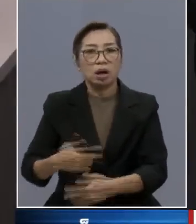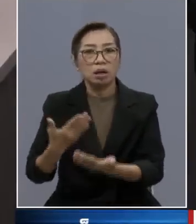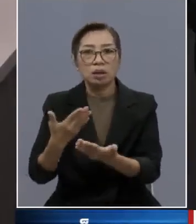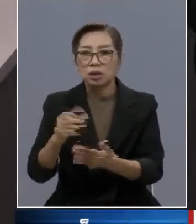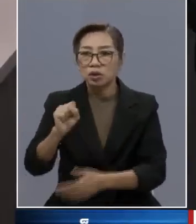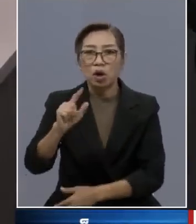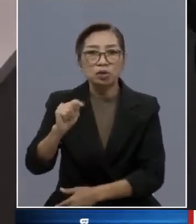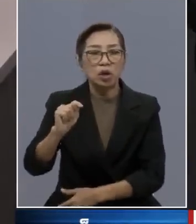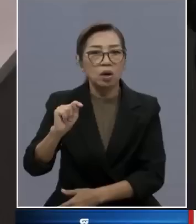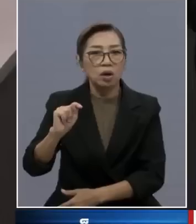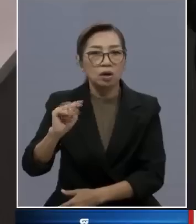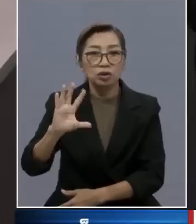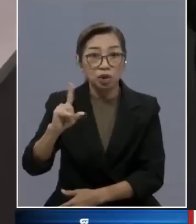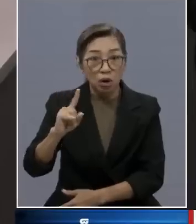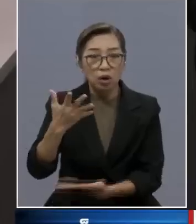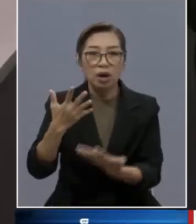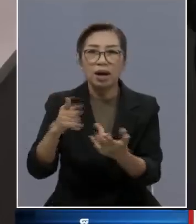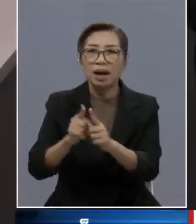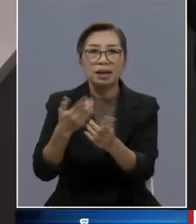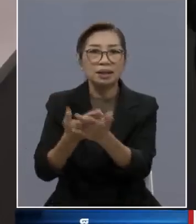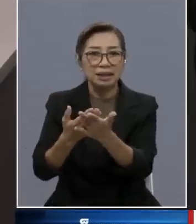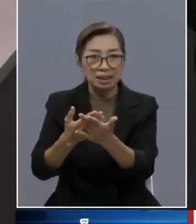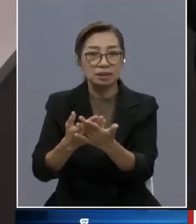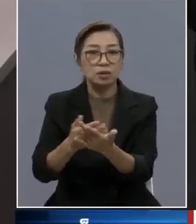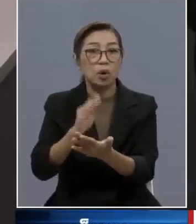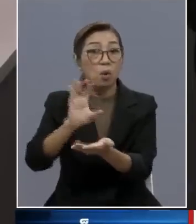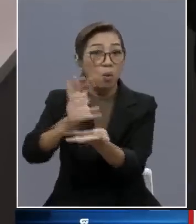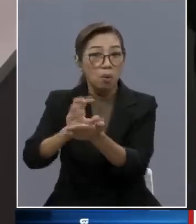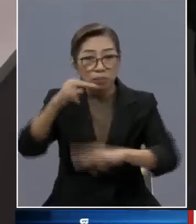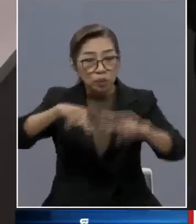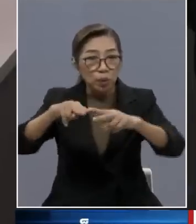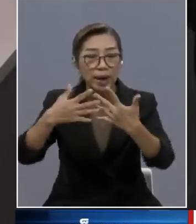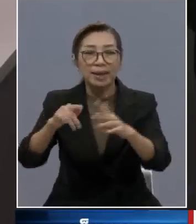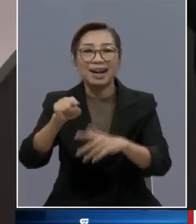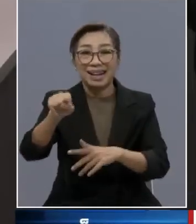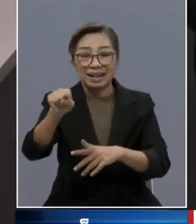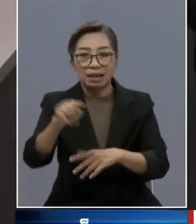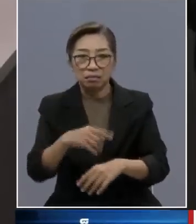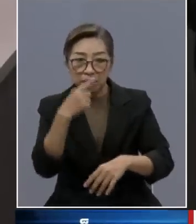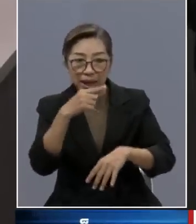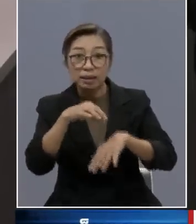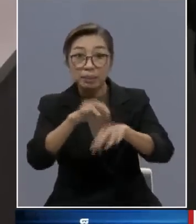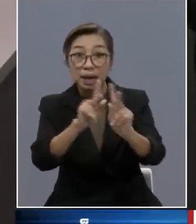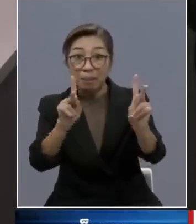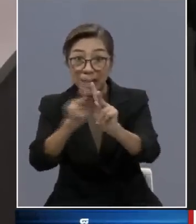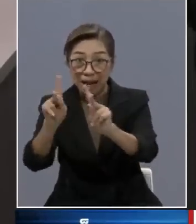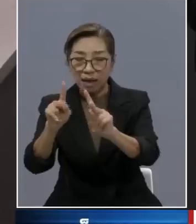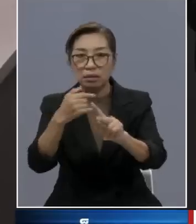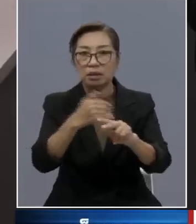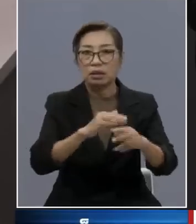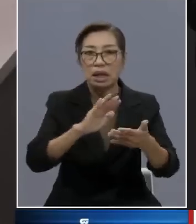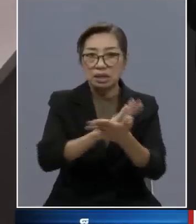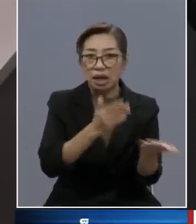ะครับแล้วก็มีในแง่ของการกำหนดของการประชุมวุฒิสภานะฮะแต่ปรากฏว่ามีความเคลื่อนไหวของกลุ่มมวลชนน